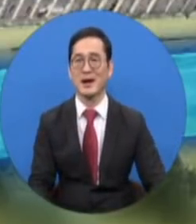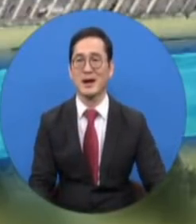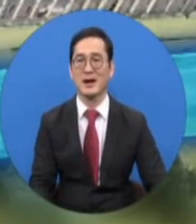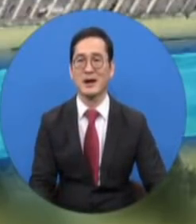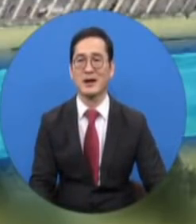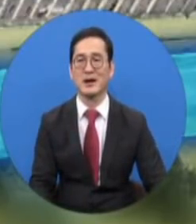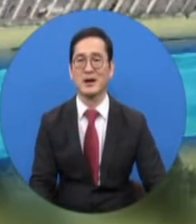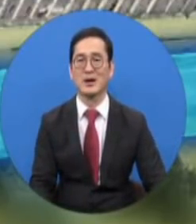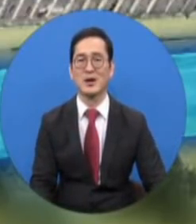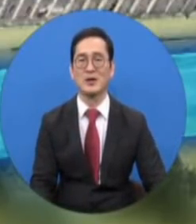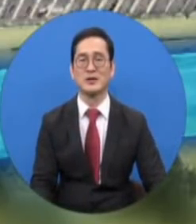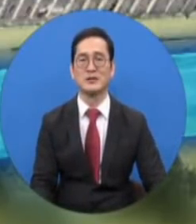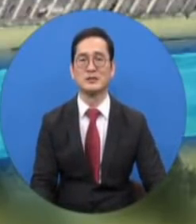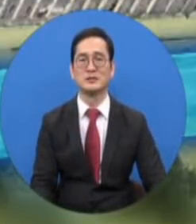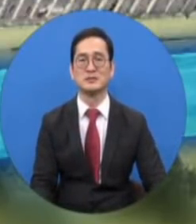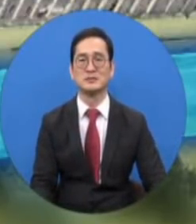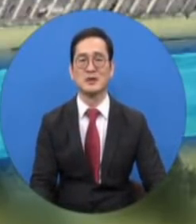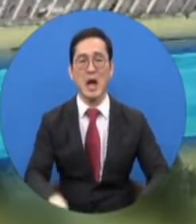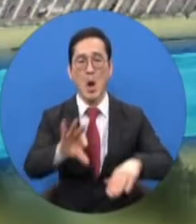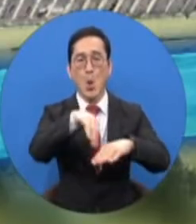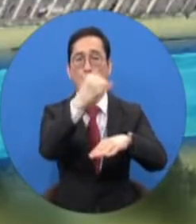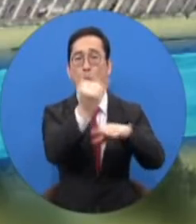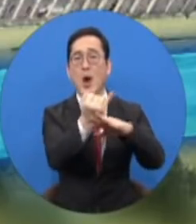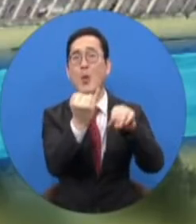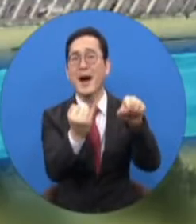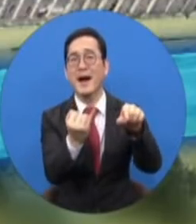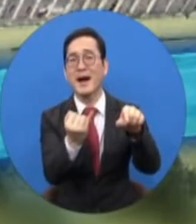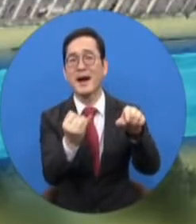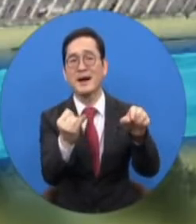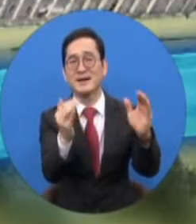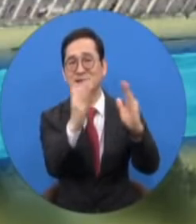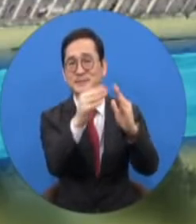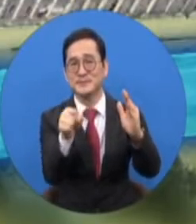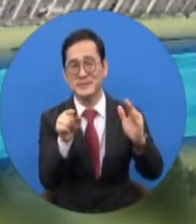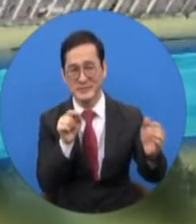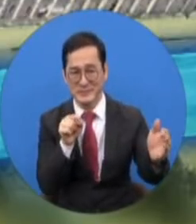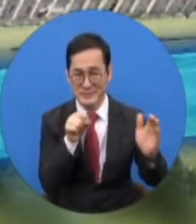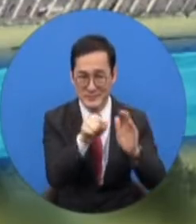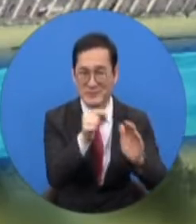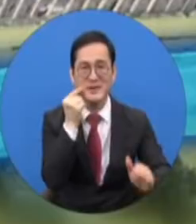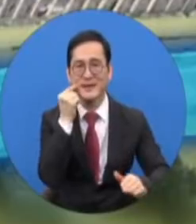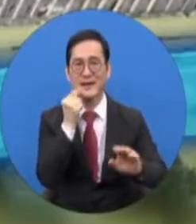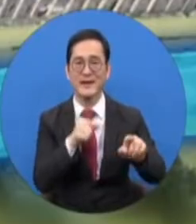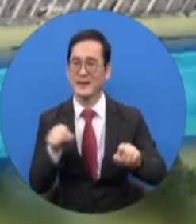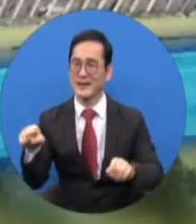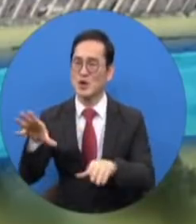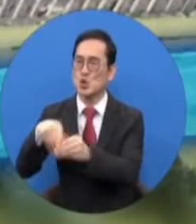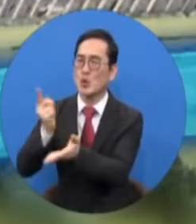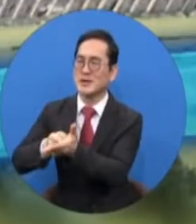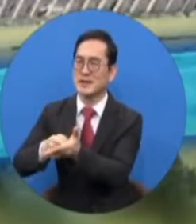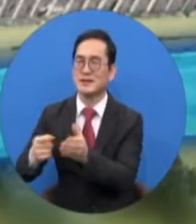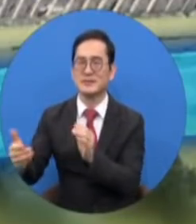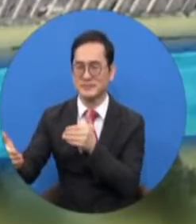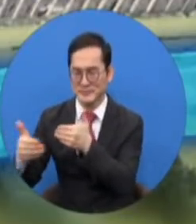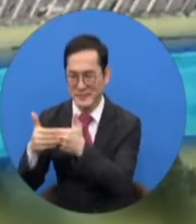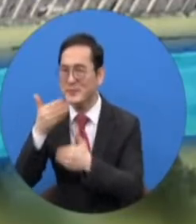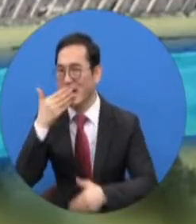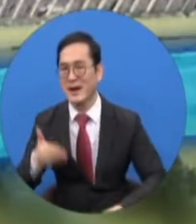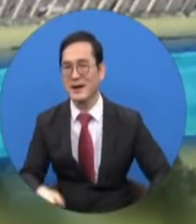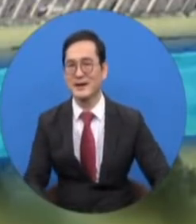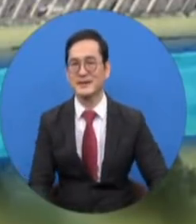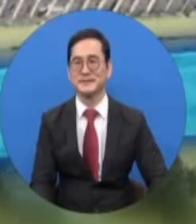어렵고 총리 집무실은 시민들이 왔다 갔다 합니다. 자, 그러니까 여기서의 중요한 포인트는 영국도 시민들